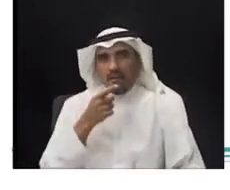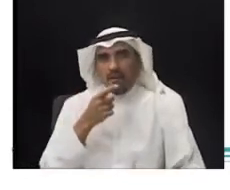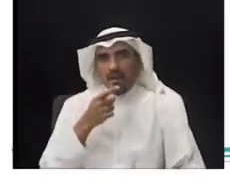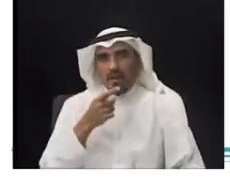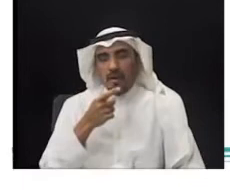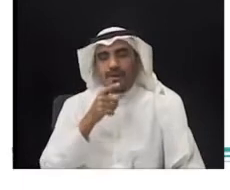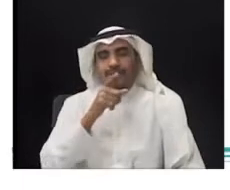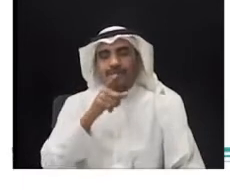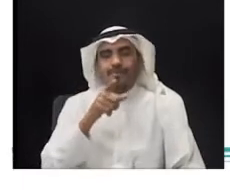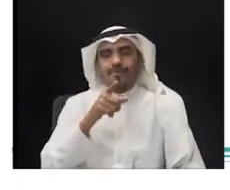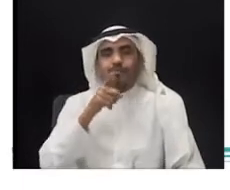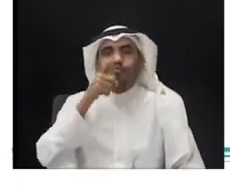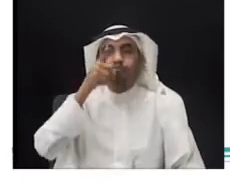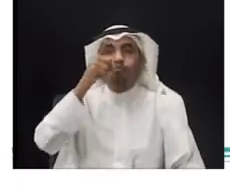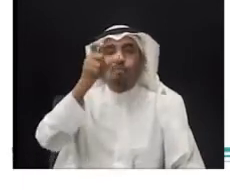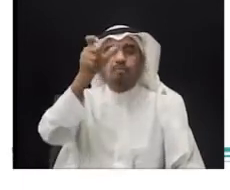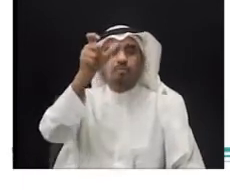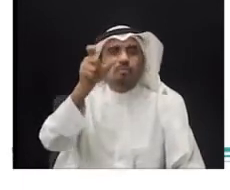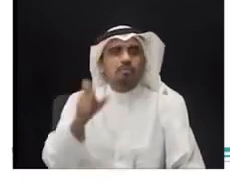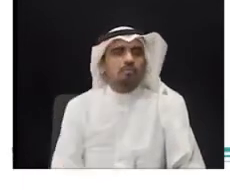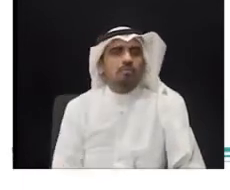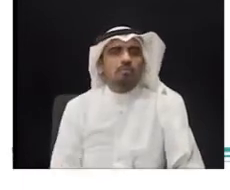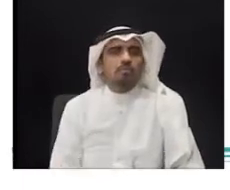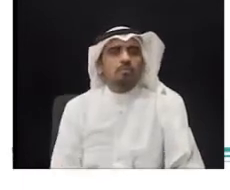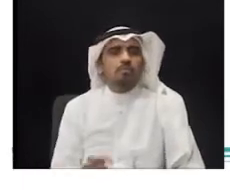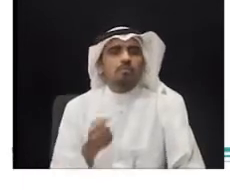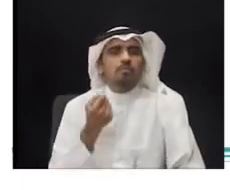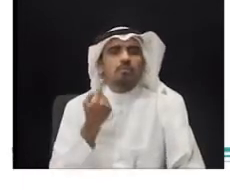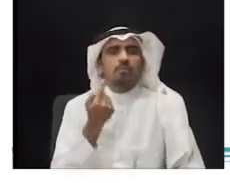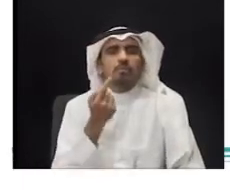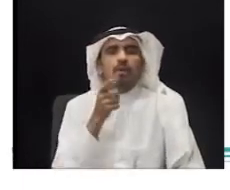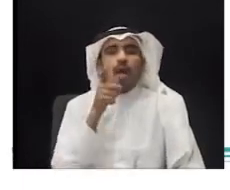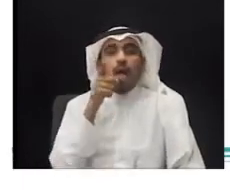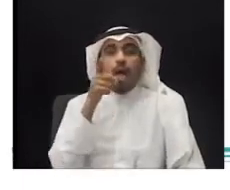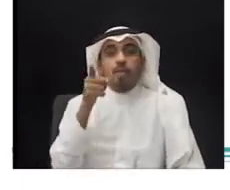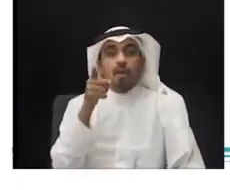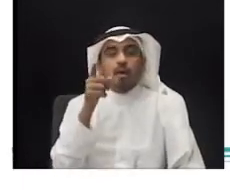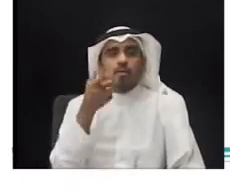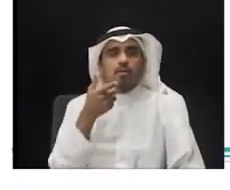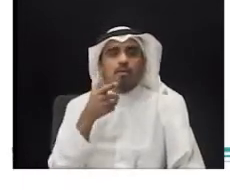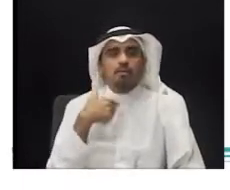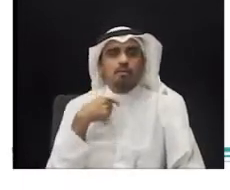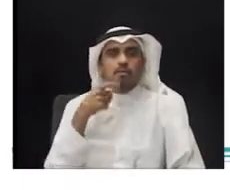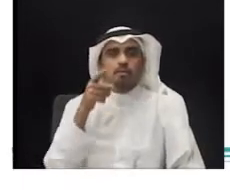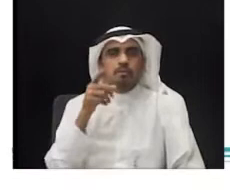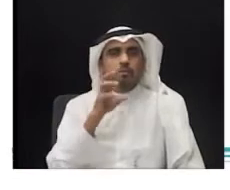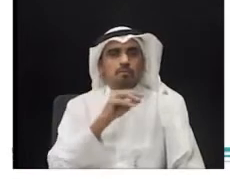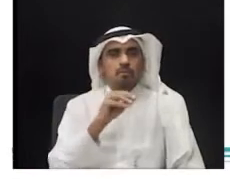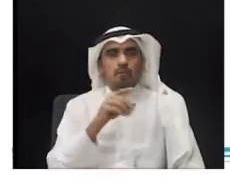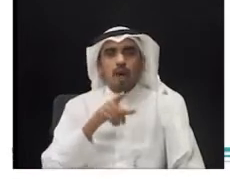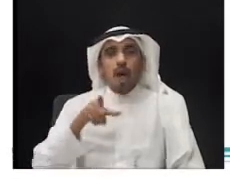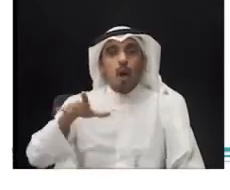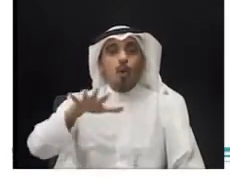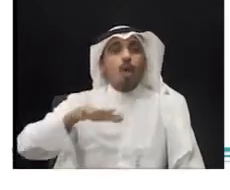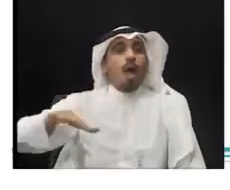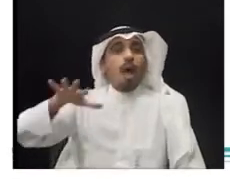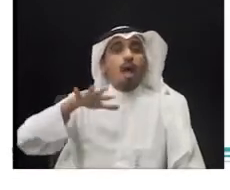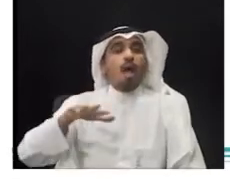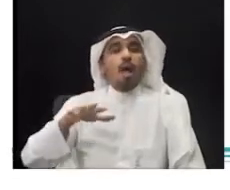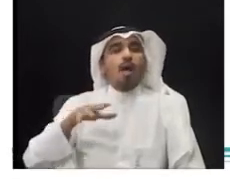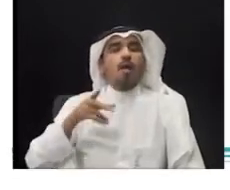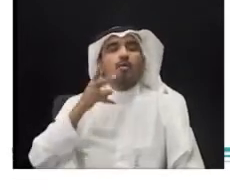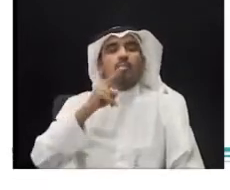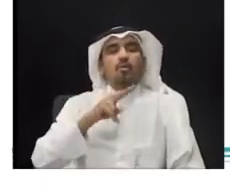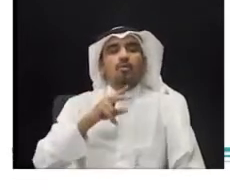أحسنتم، معرفة وليس نكرة، يدل على مشار إليه معين. فأنت تشير على هذا تقول هذا، وتشير على مجموعة